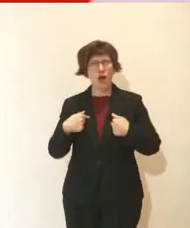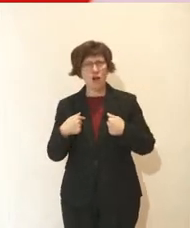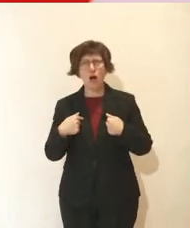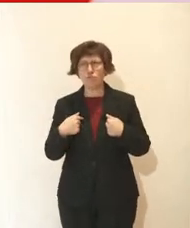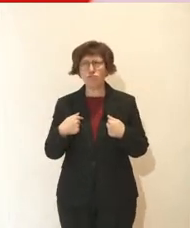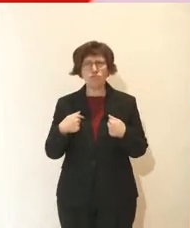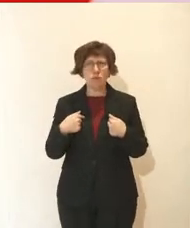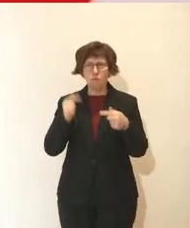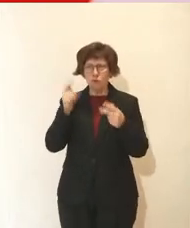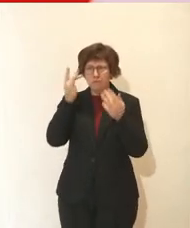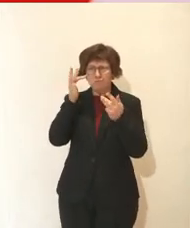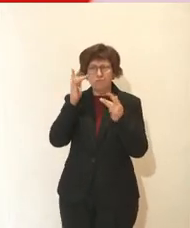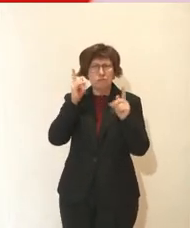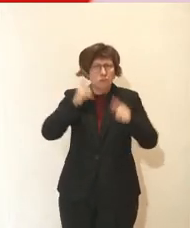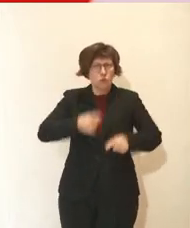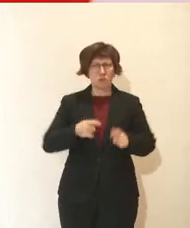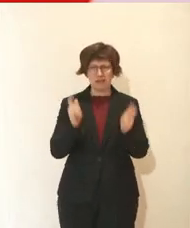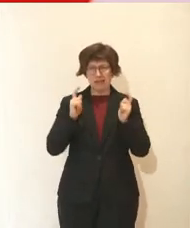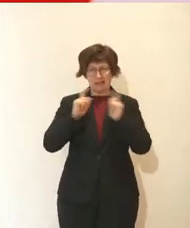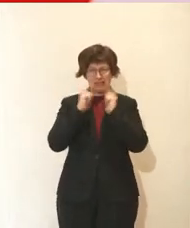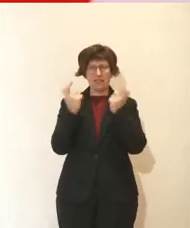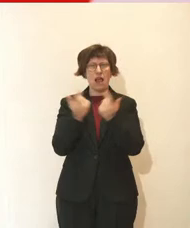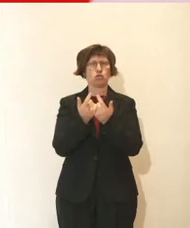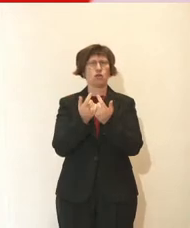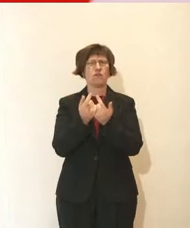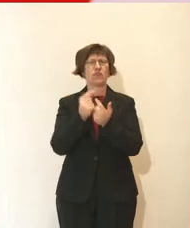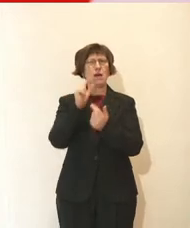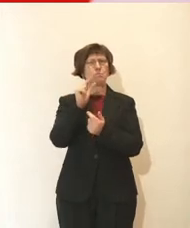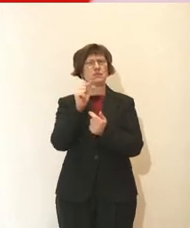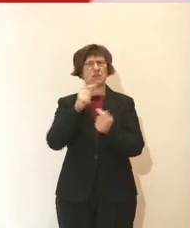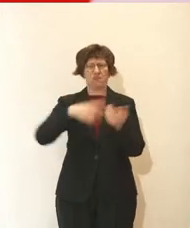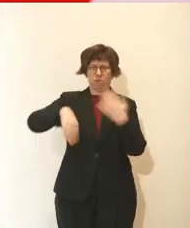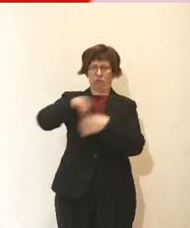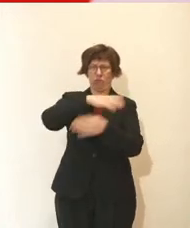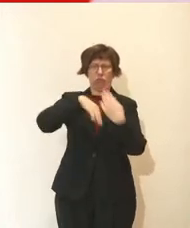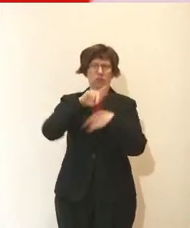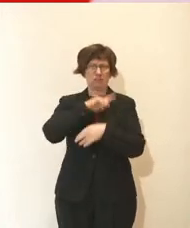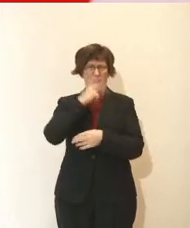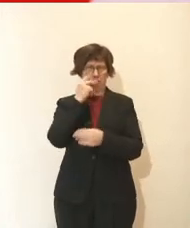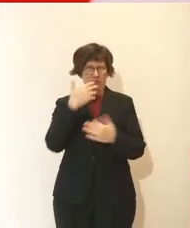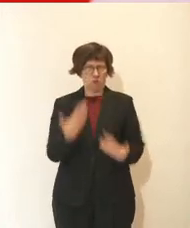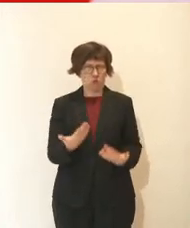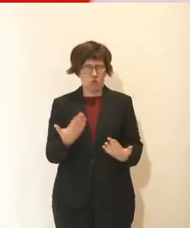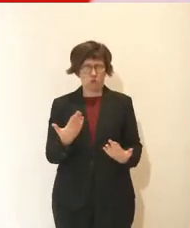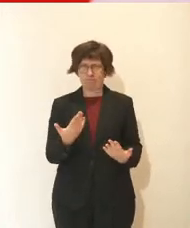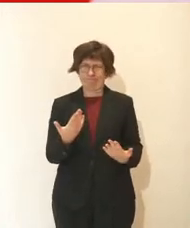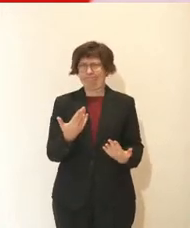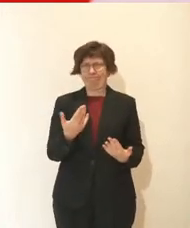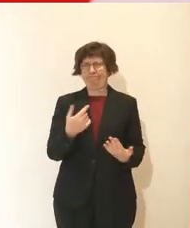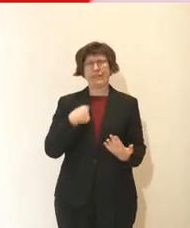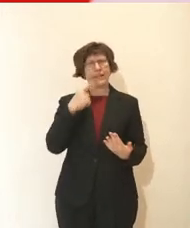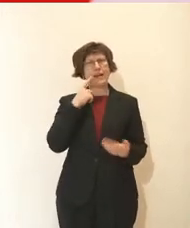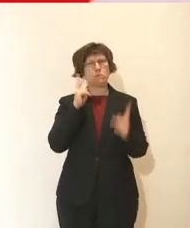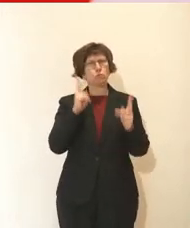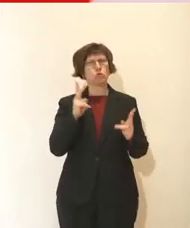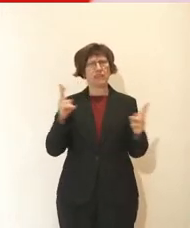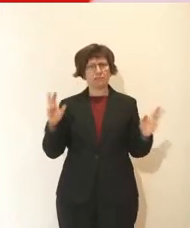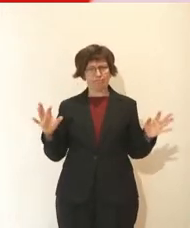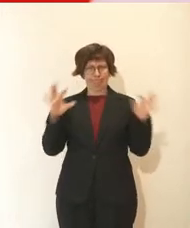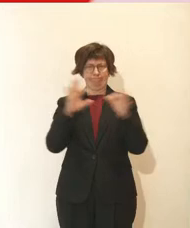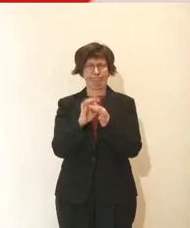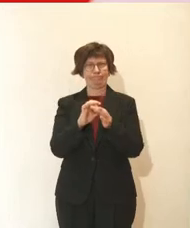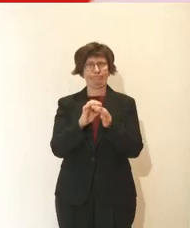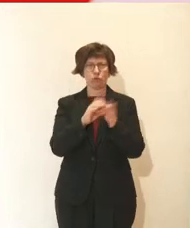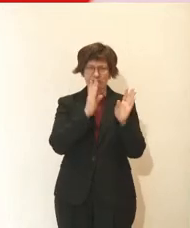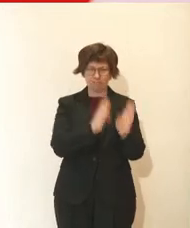all das ist in unserer gesellschaft ein bisschen durcheinander gekommen und ich finde es muss wieder zueinander kommen